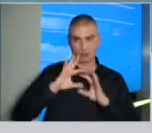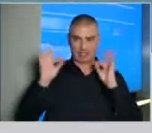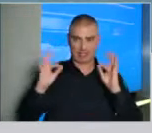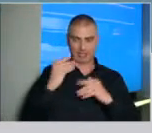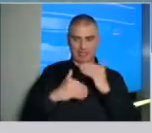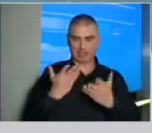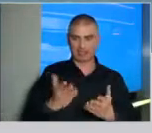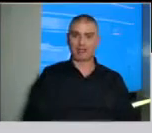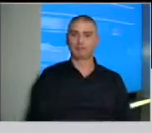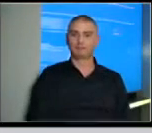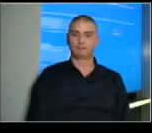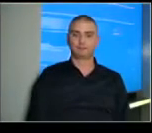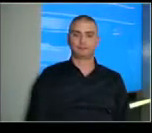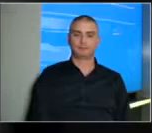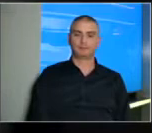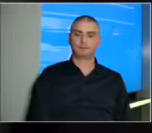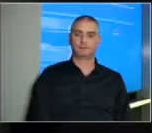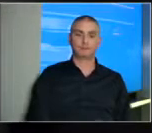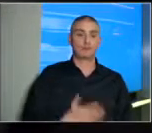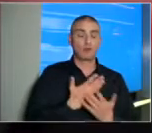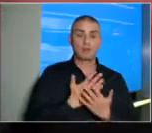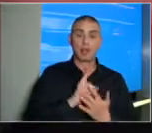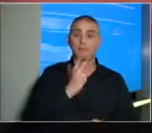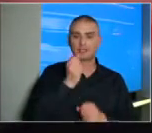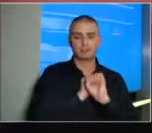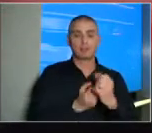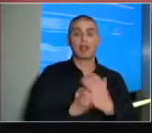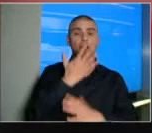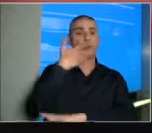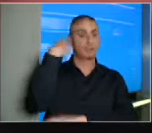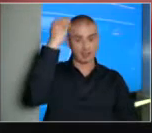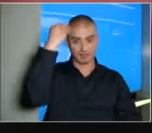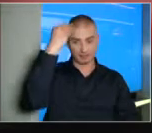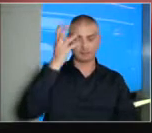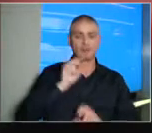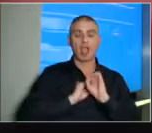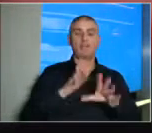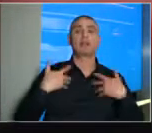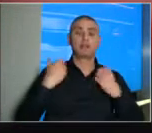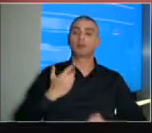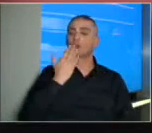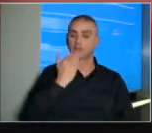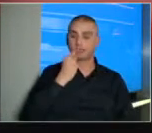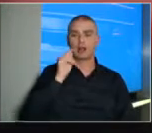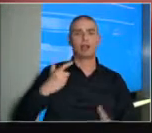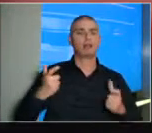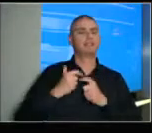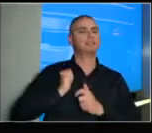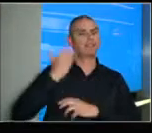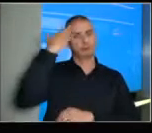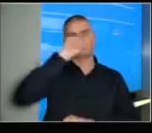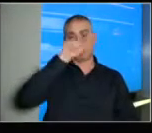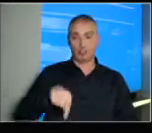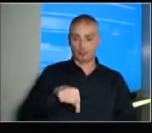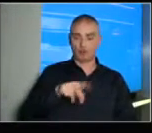המהלך הזה. עובדה. בני גנץ תמך בהקמת מדינה פלסטינית ובהפקרת ביטחון ישראל בידי כוח רב-לאומי.